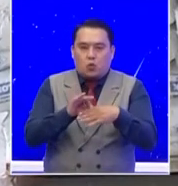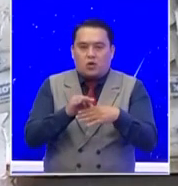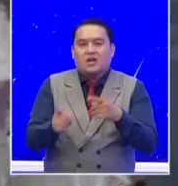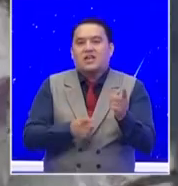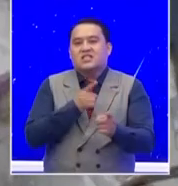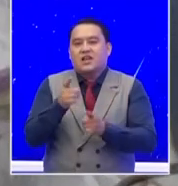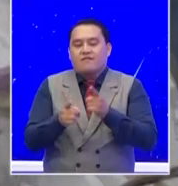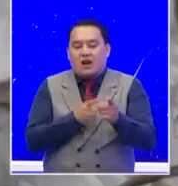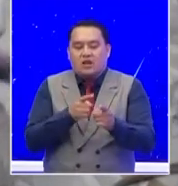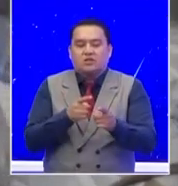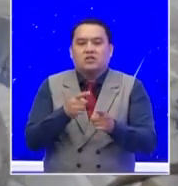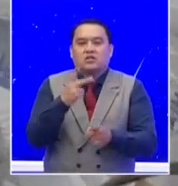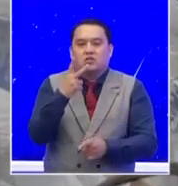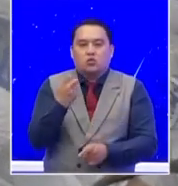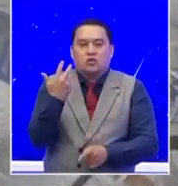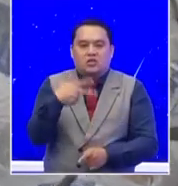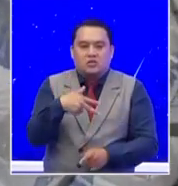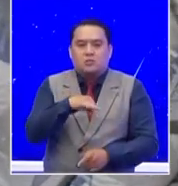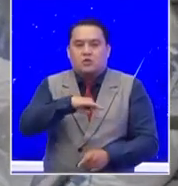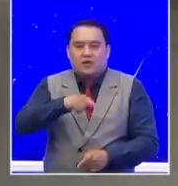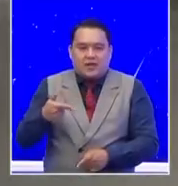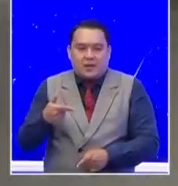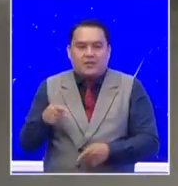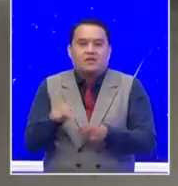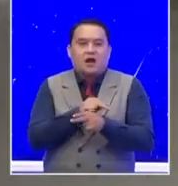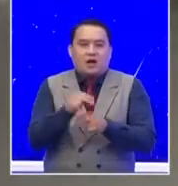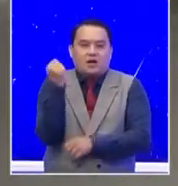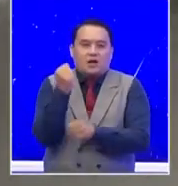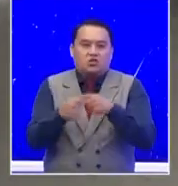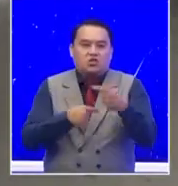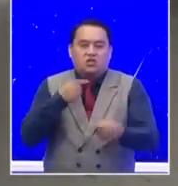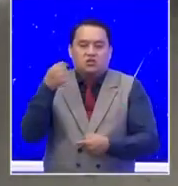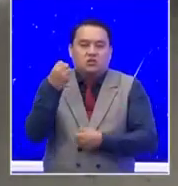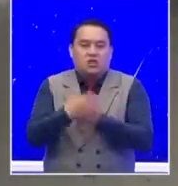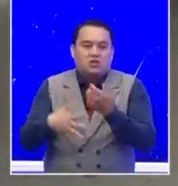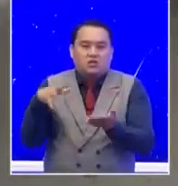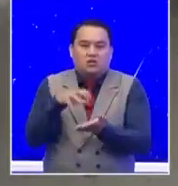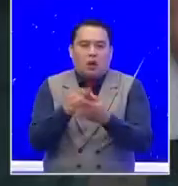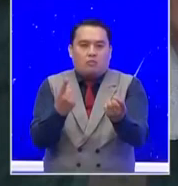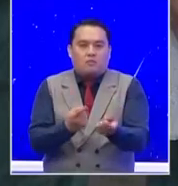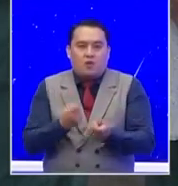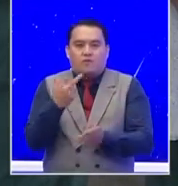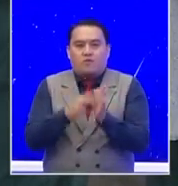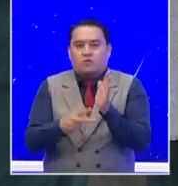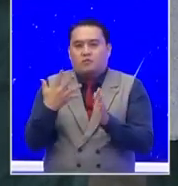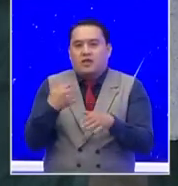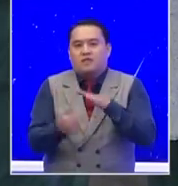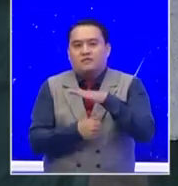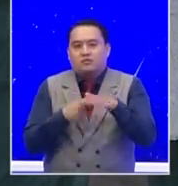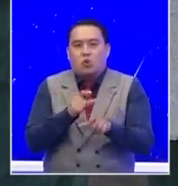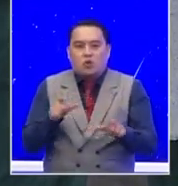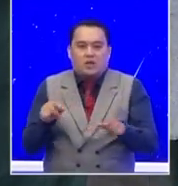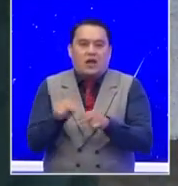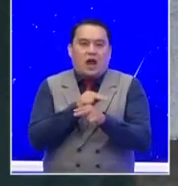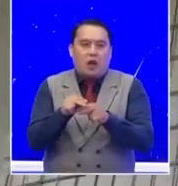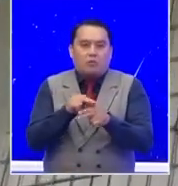выделено более 330 миллионов тенге строительным работам через дорожную карту занятости привлечены 85 безработных сельчан в ходе